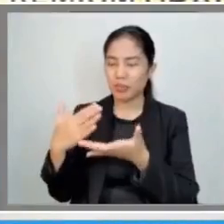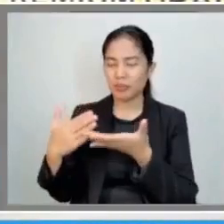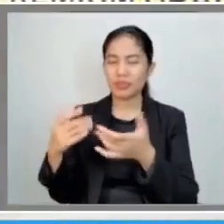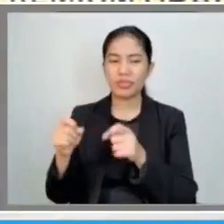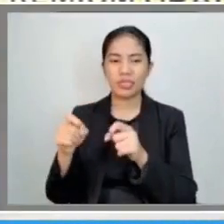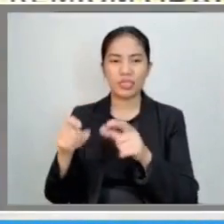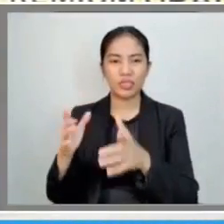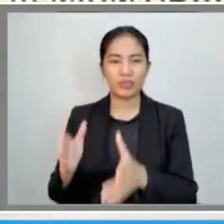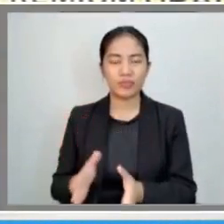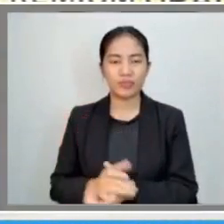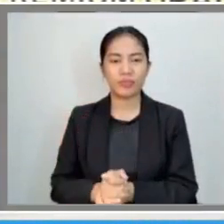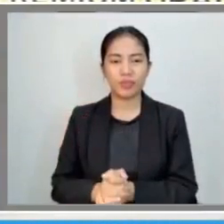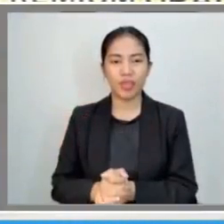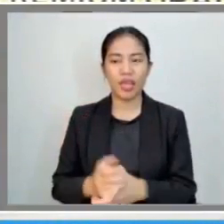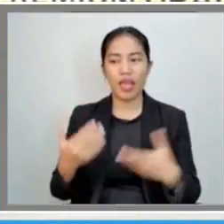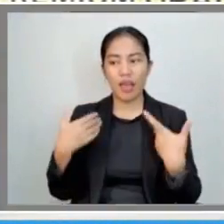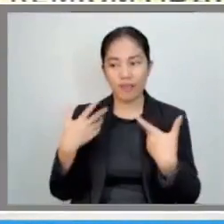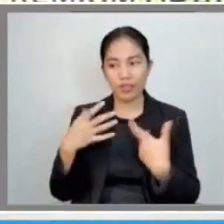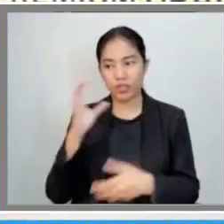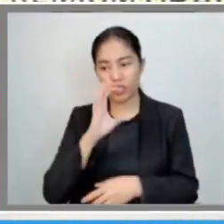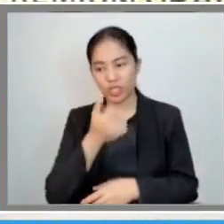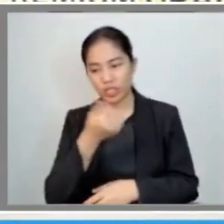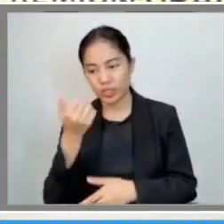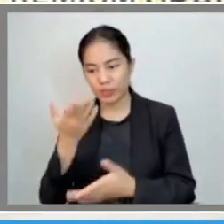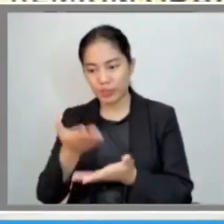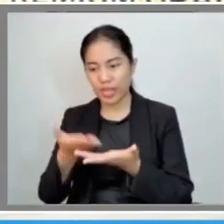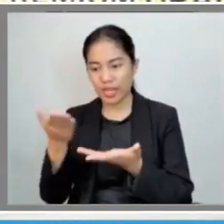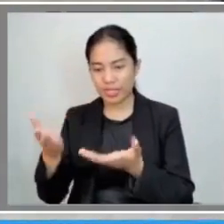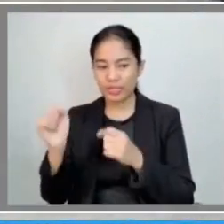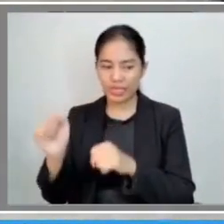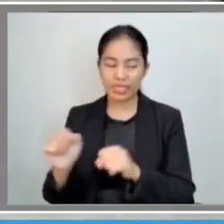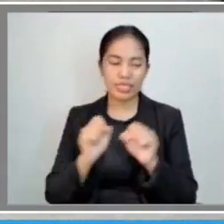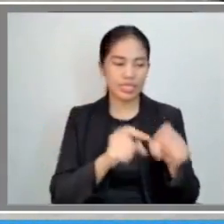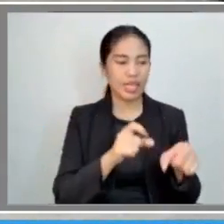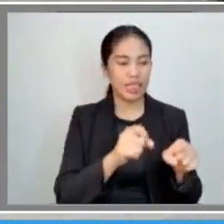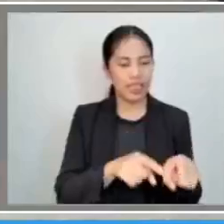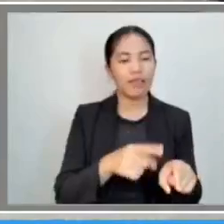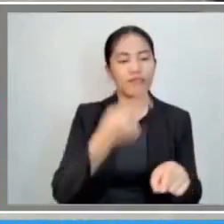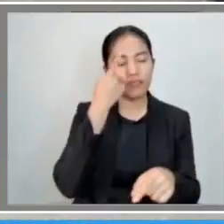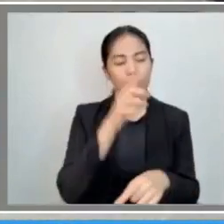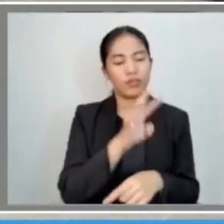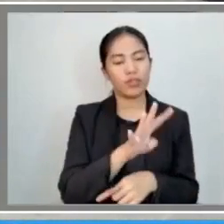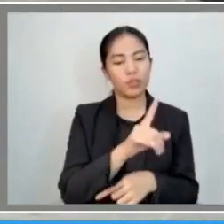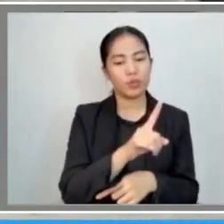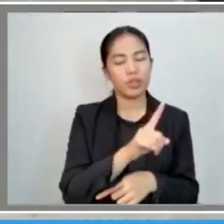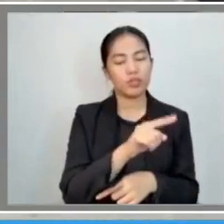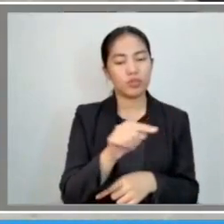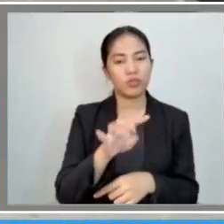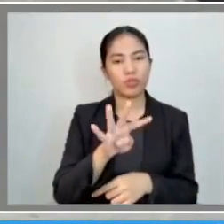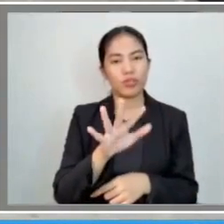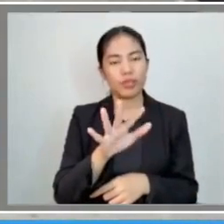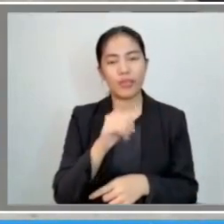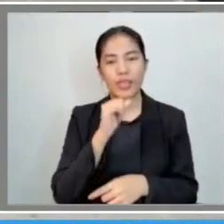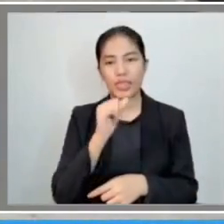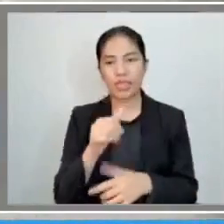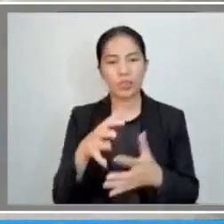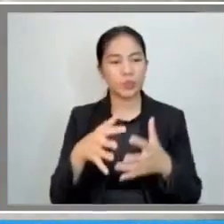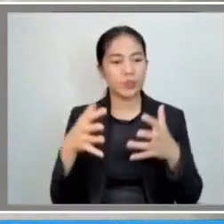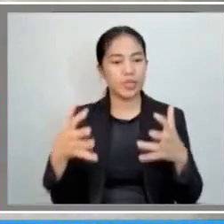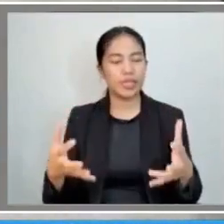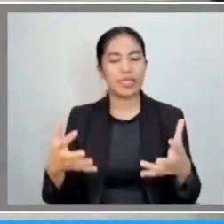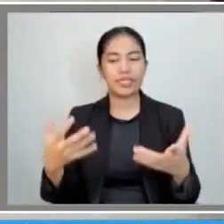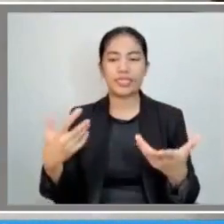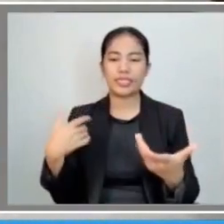naman sila ng mabibilhan noon ng bigas na kaya nilang ibenta ng 41 at 45 nang hindi masyadong nagdudugo ang puhunan